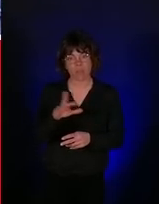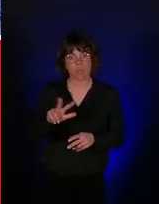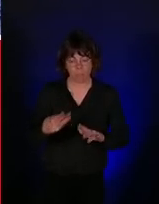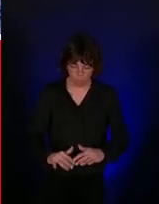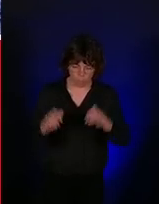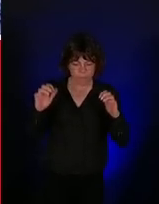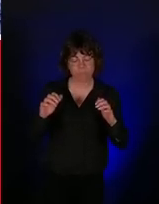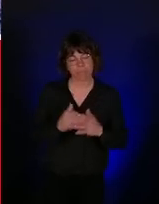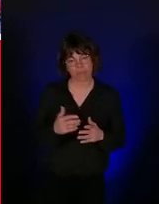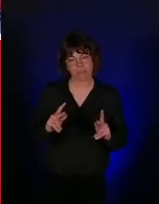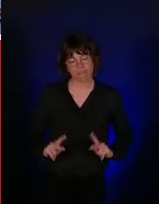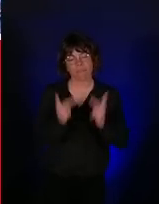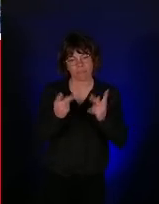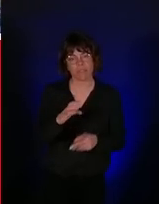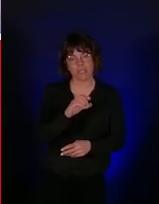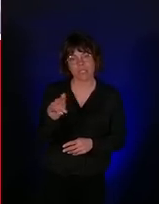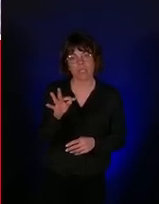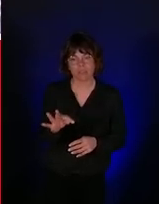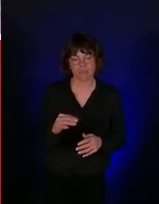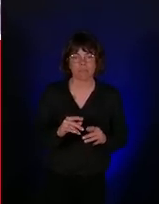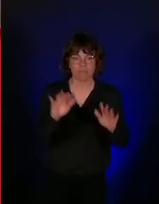congrès, vive la CGT.